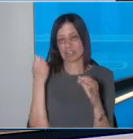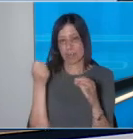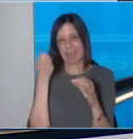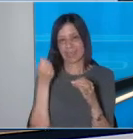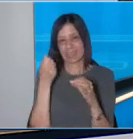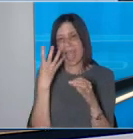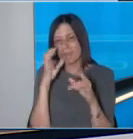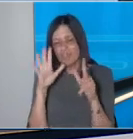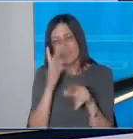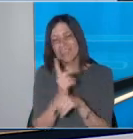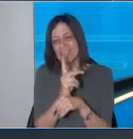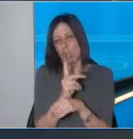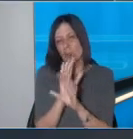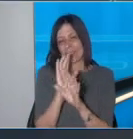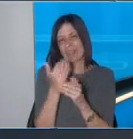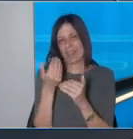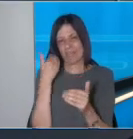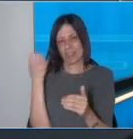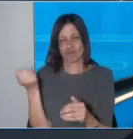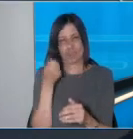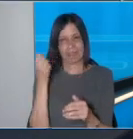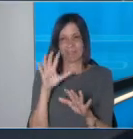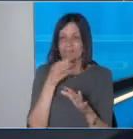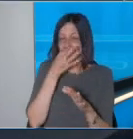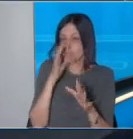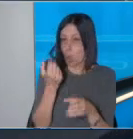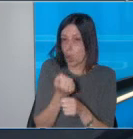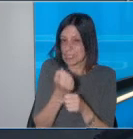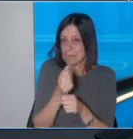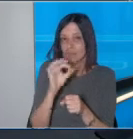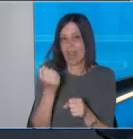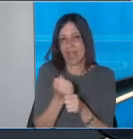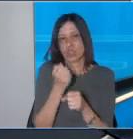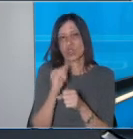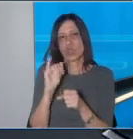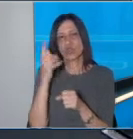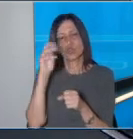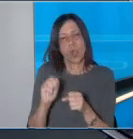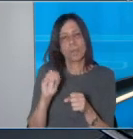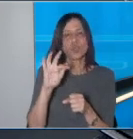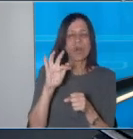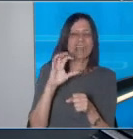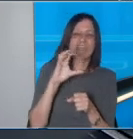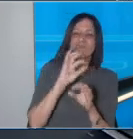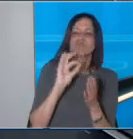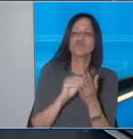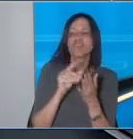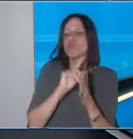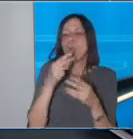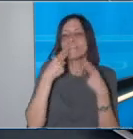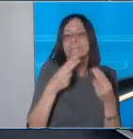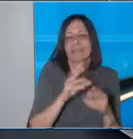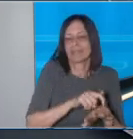אם אתה ממש עקשן, אם עושים את זה כדי לגרום ליום טוב כלפון לא להגיב, או שעושים את זה כי יונטוב